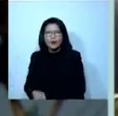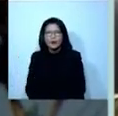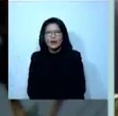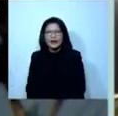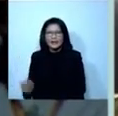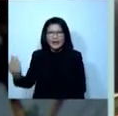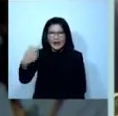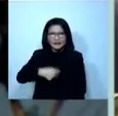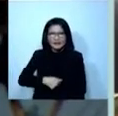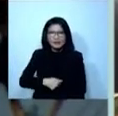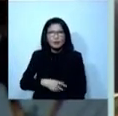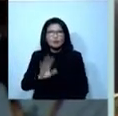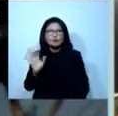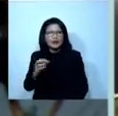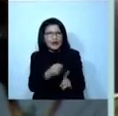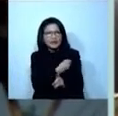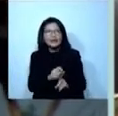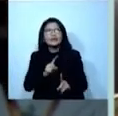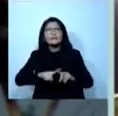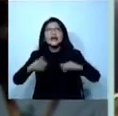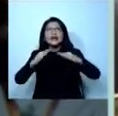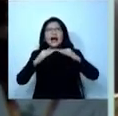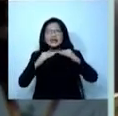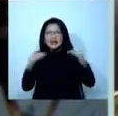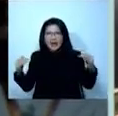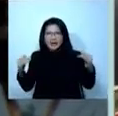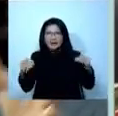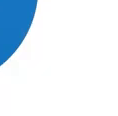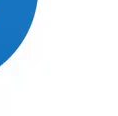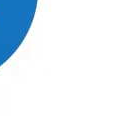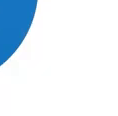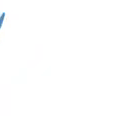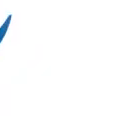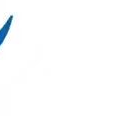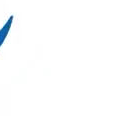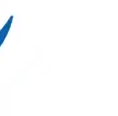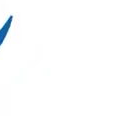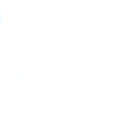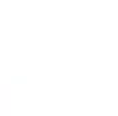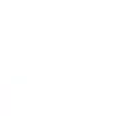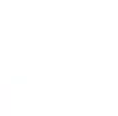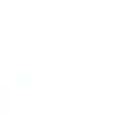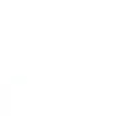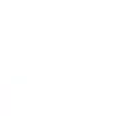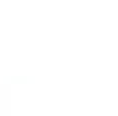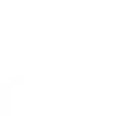layak dipilih untuk di Pilpres di 2024 mendatang gitu.